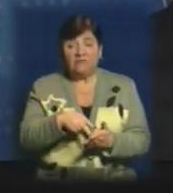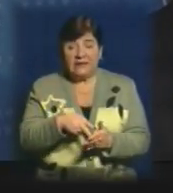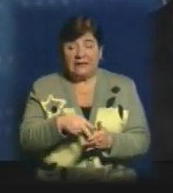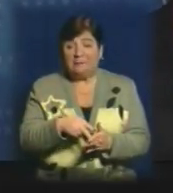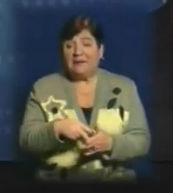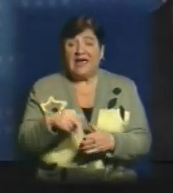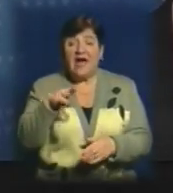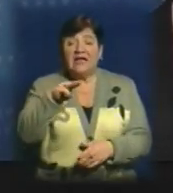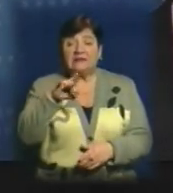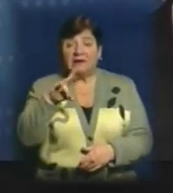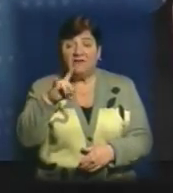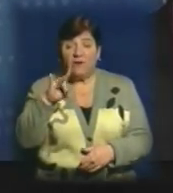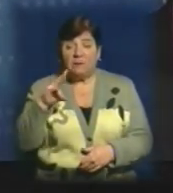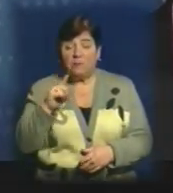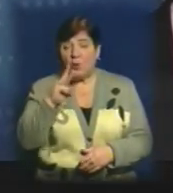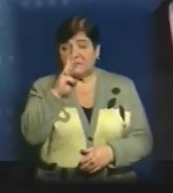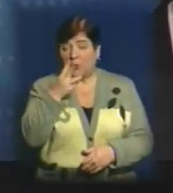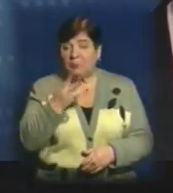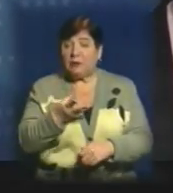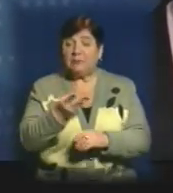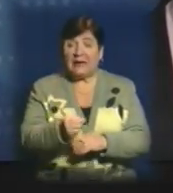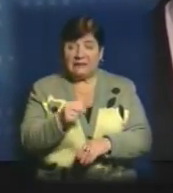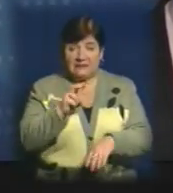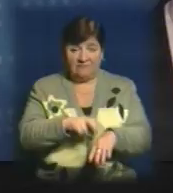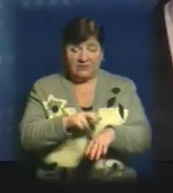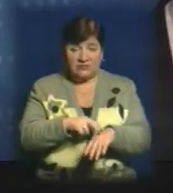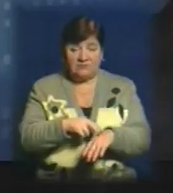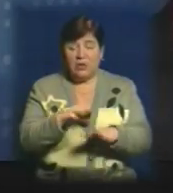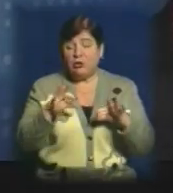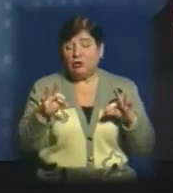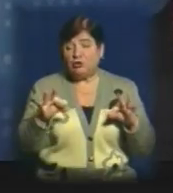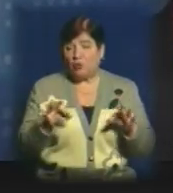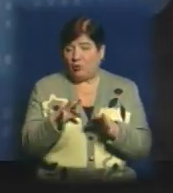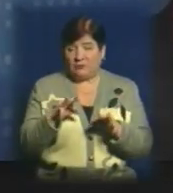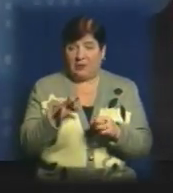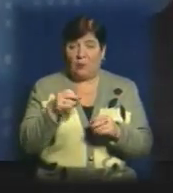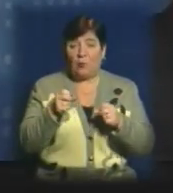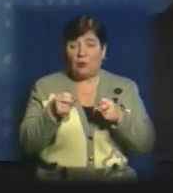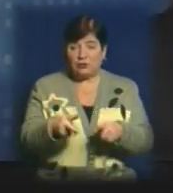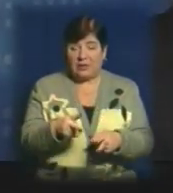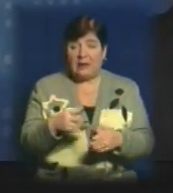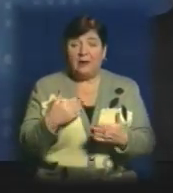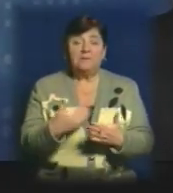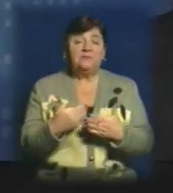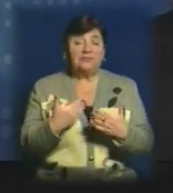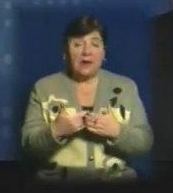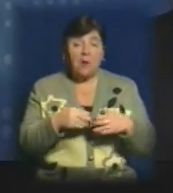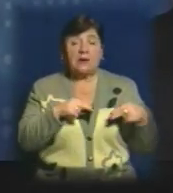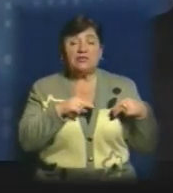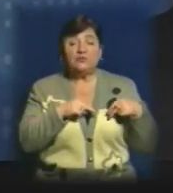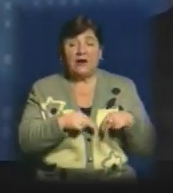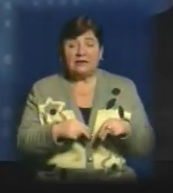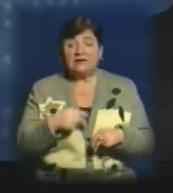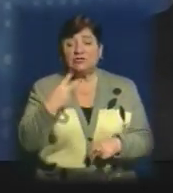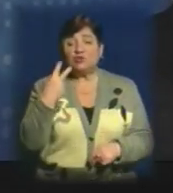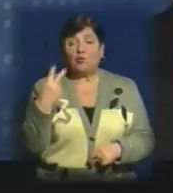Тобто по заробітній платі для нашого персоналу нічого не загрожує. Тарифи орієнтовно почнуть працювати із